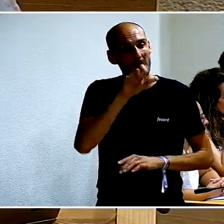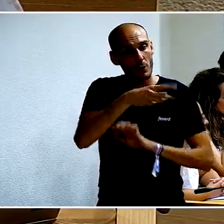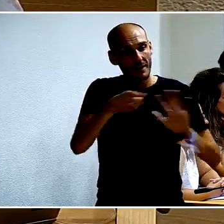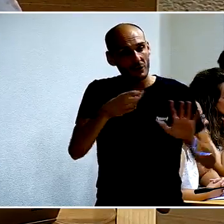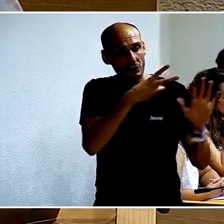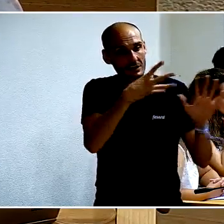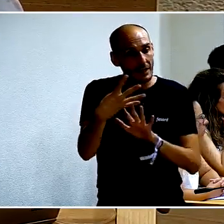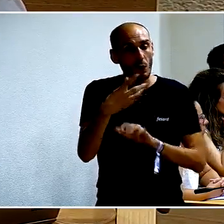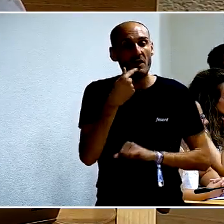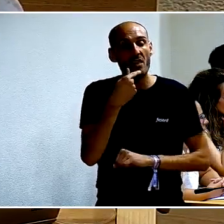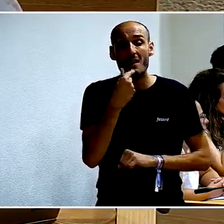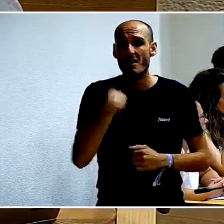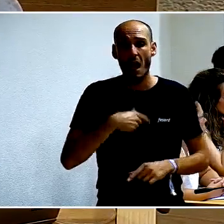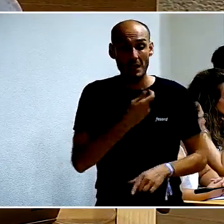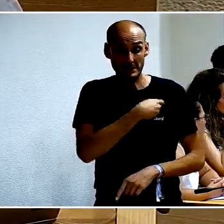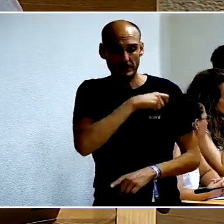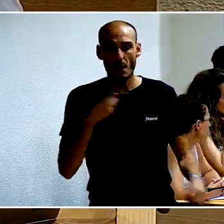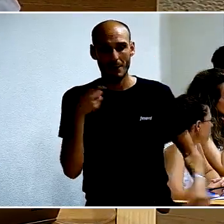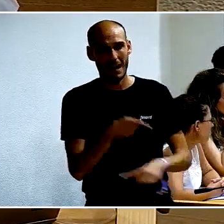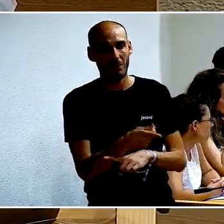obliga a l'estat espanyol,